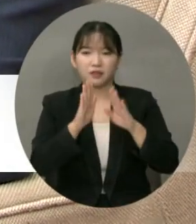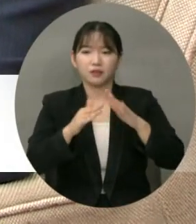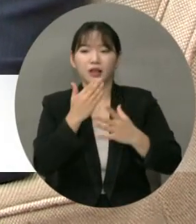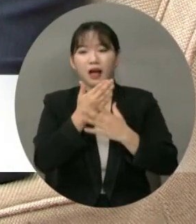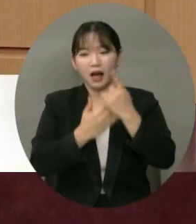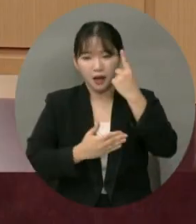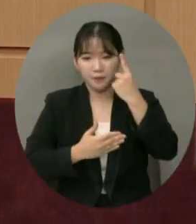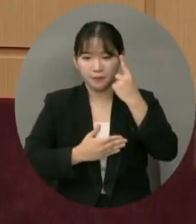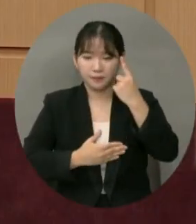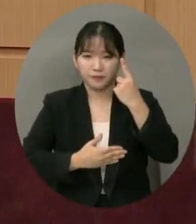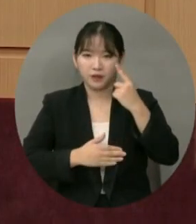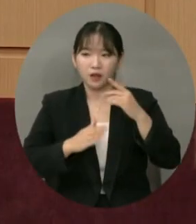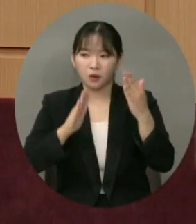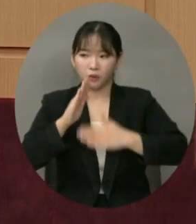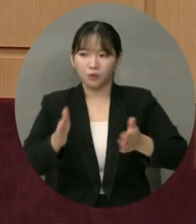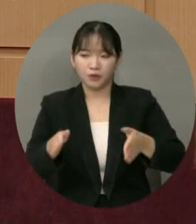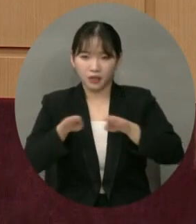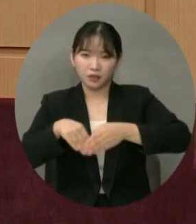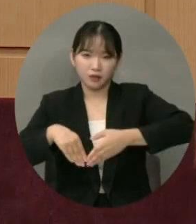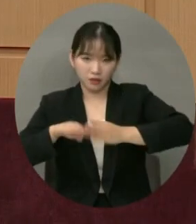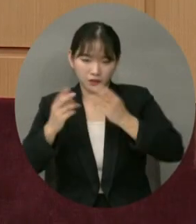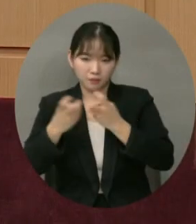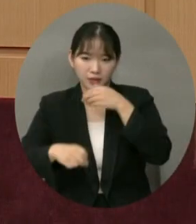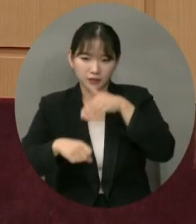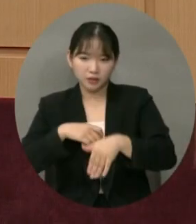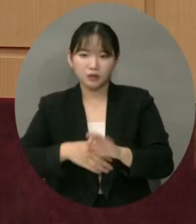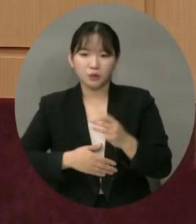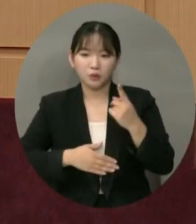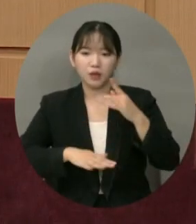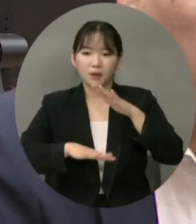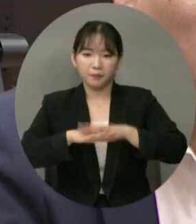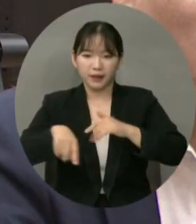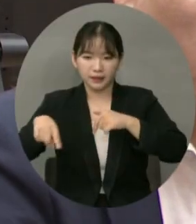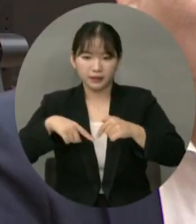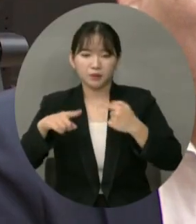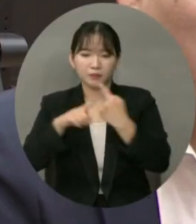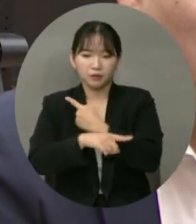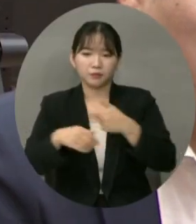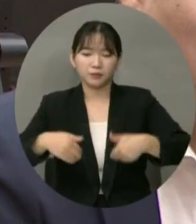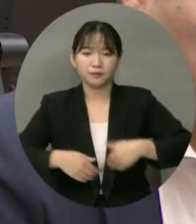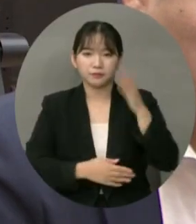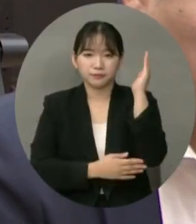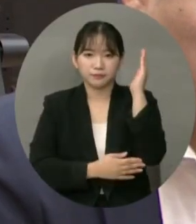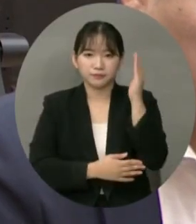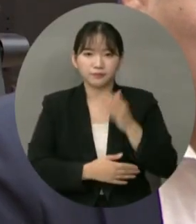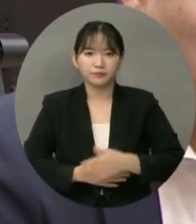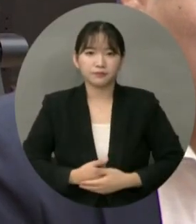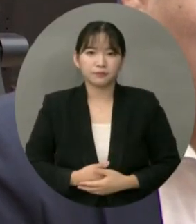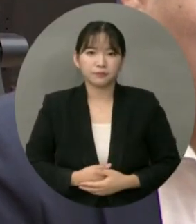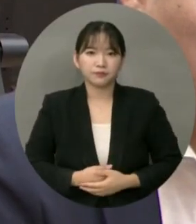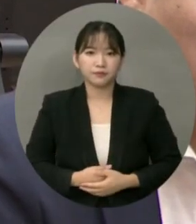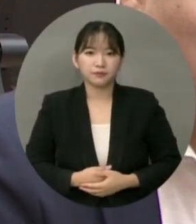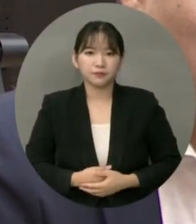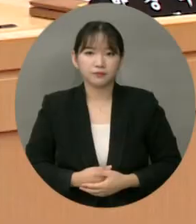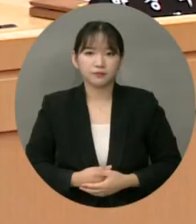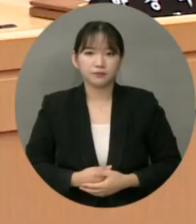RPC 혹은 공공 기관을 만드는 방식의 농정 혁신이 필요하다고 주장했습니다 는를 만든